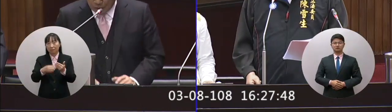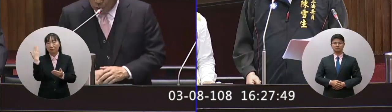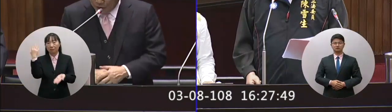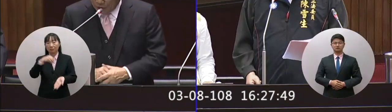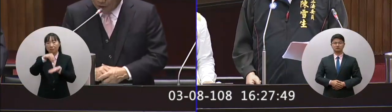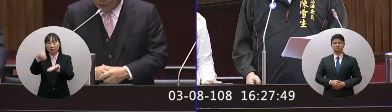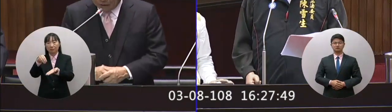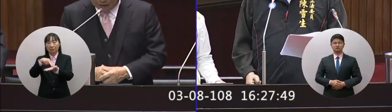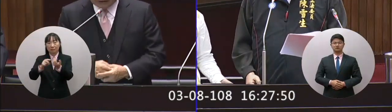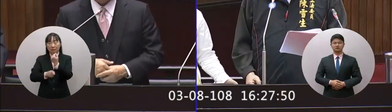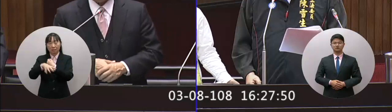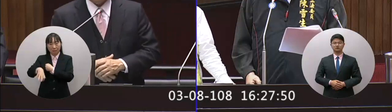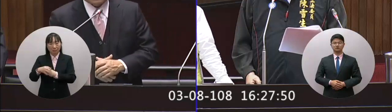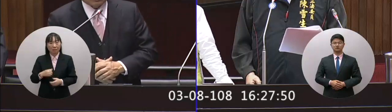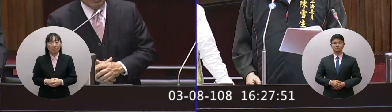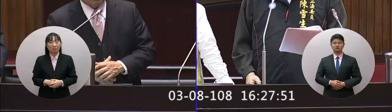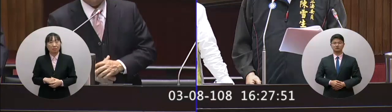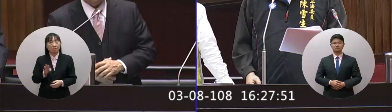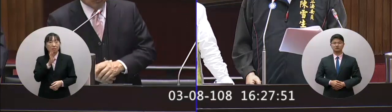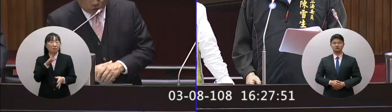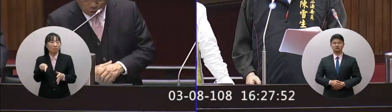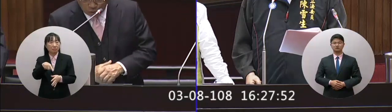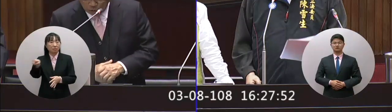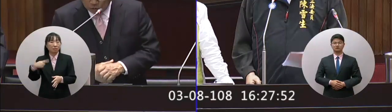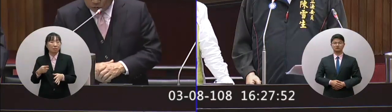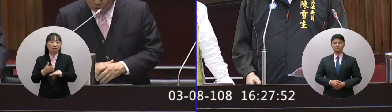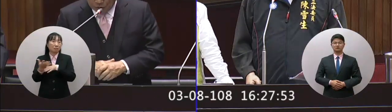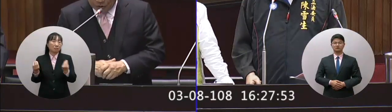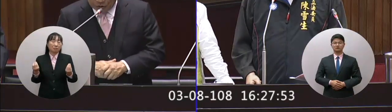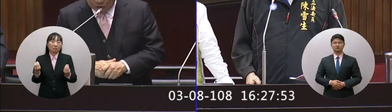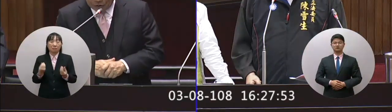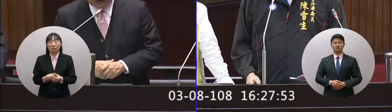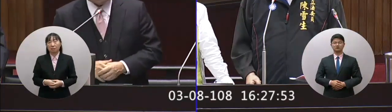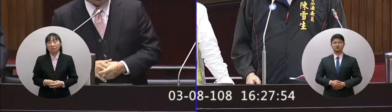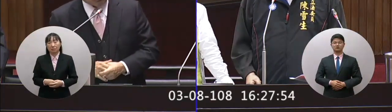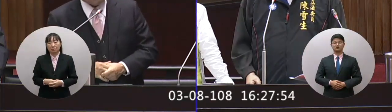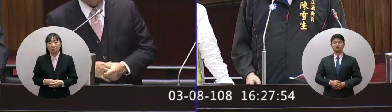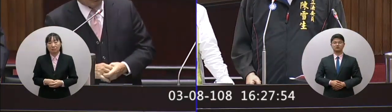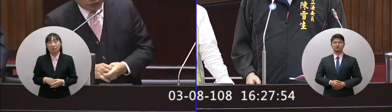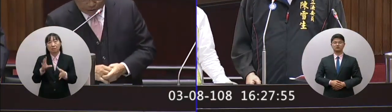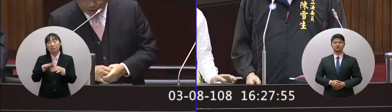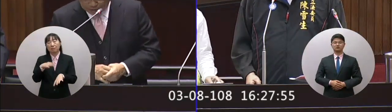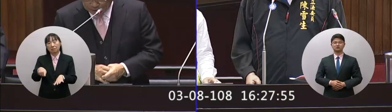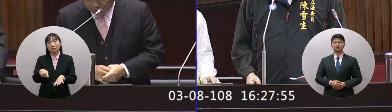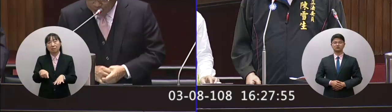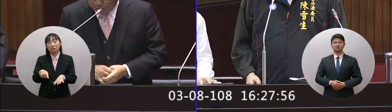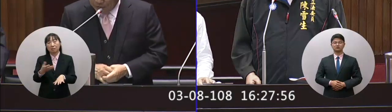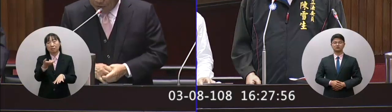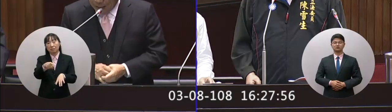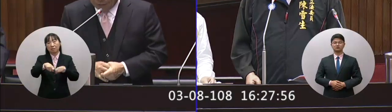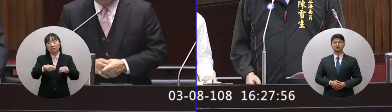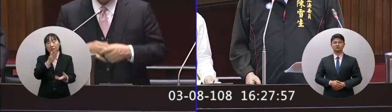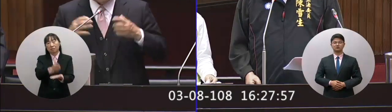送到贵院，但是一直没有获得通过，所以已经终止推动这一个政